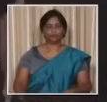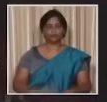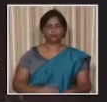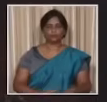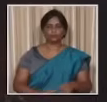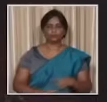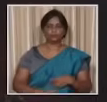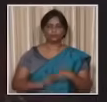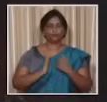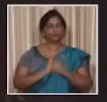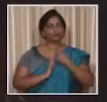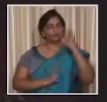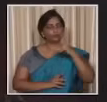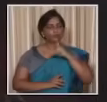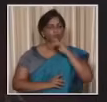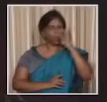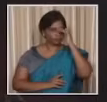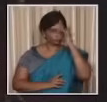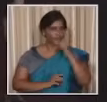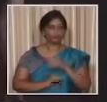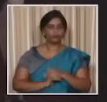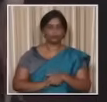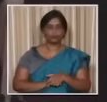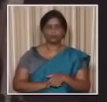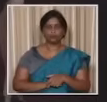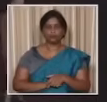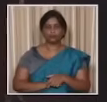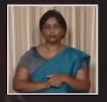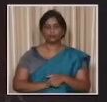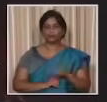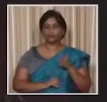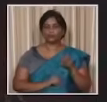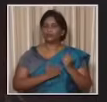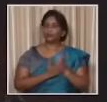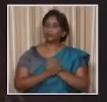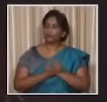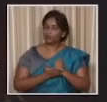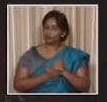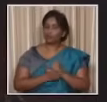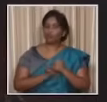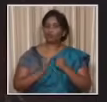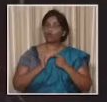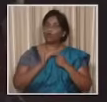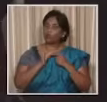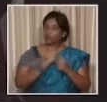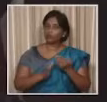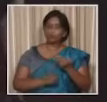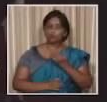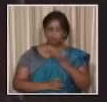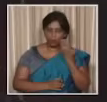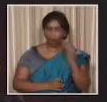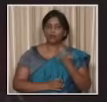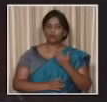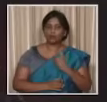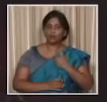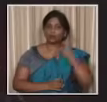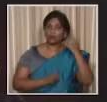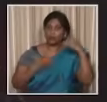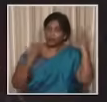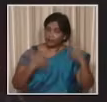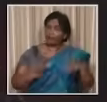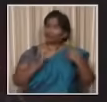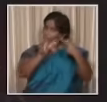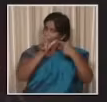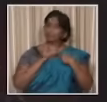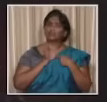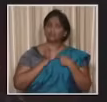ගරු නියෝජ්‍ය කතානායකතුමනි මේ සියලු දෙනාටම උත්තර දෙන්න පුළුවන් මම කතා කරලා ඉවරුණයින්